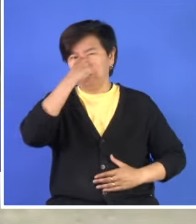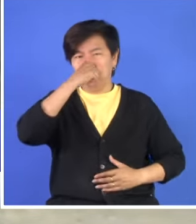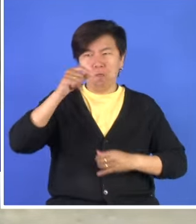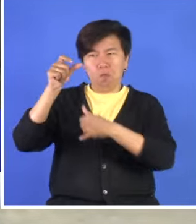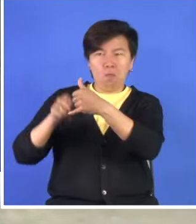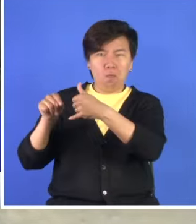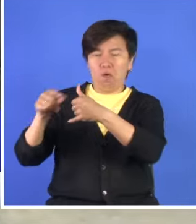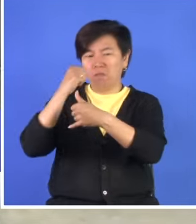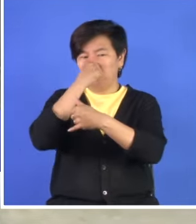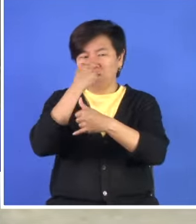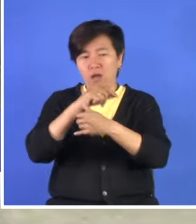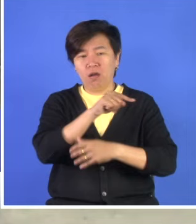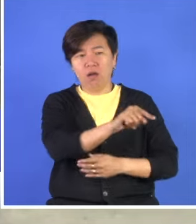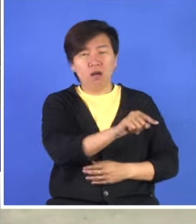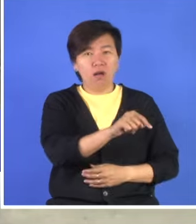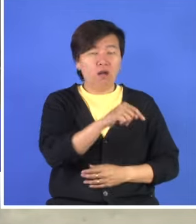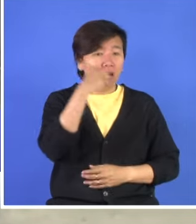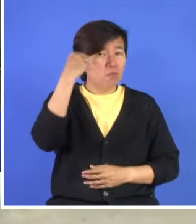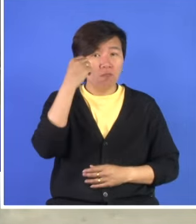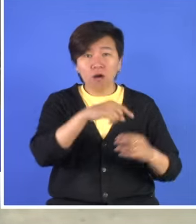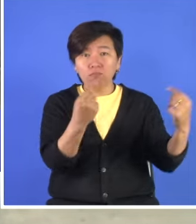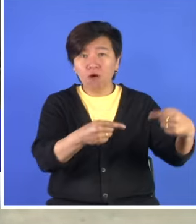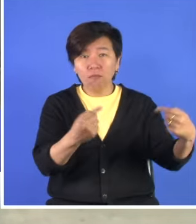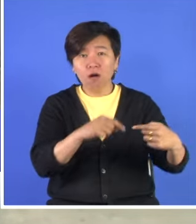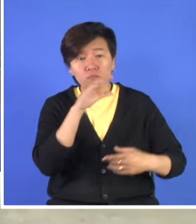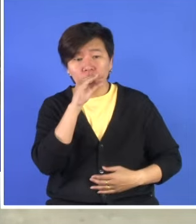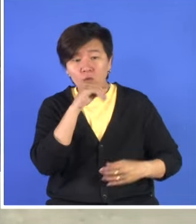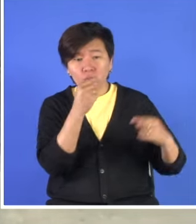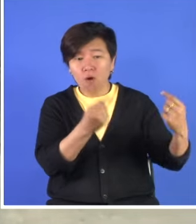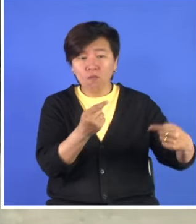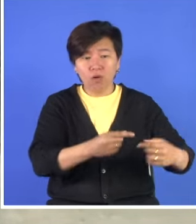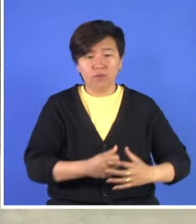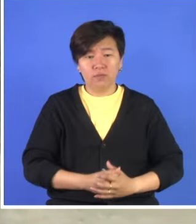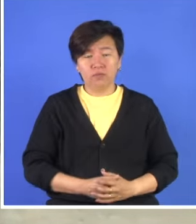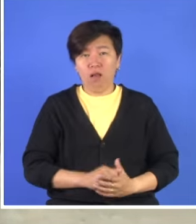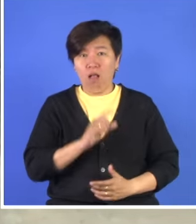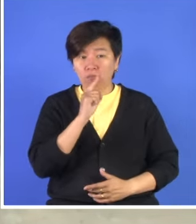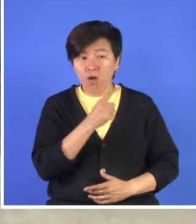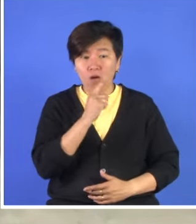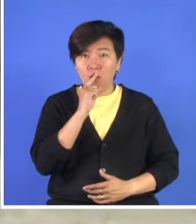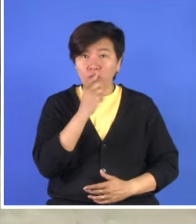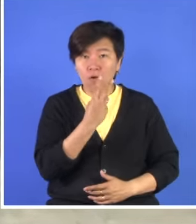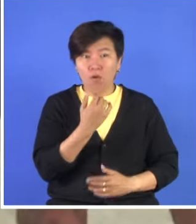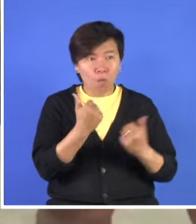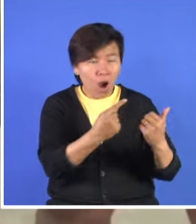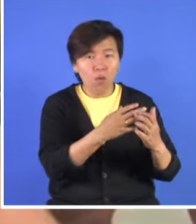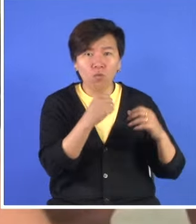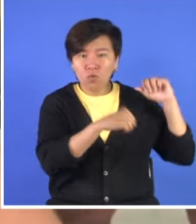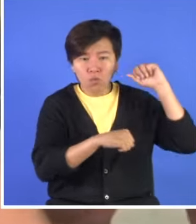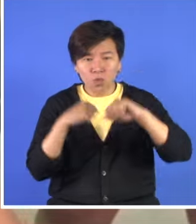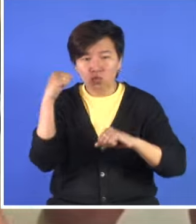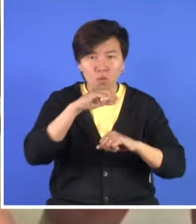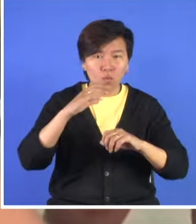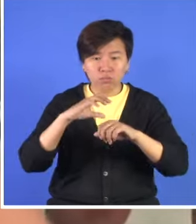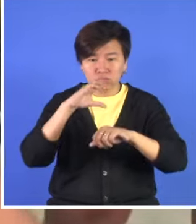จ็บที่ส่งตัวไปโรงพยาบาลระยองนะ ครับ เขาจะหาเรื่องแล้วหาเรื่องหลายรอบแล้วแหละแต่มีวันเนี้ยที่ได้ลงไม้ลงมือกัน ไปจากไหนมา